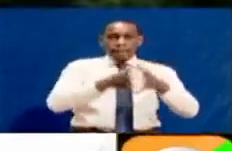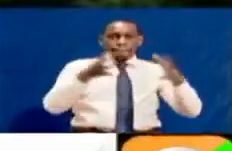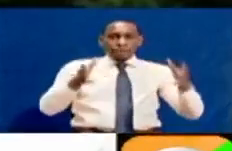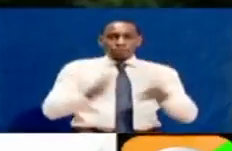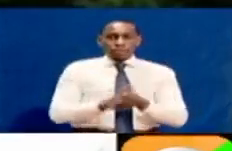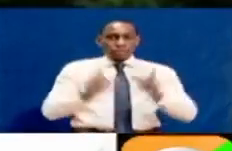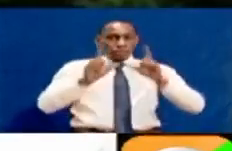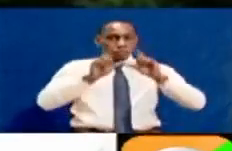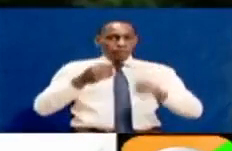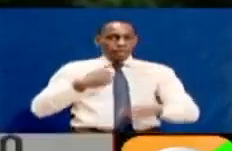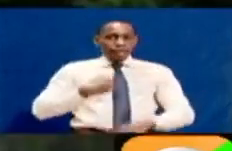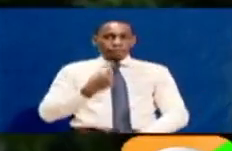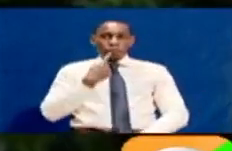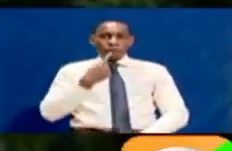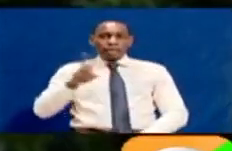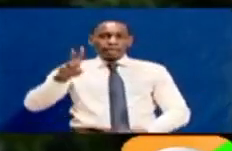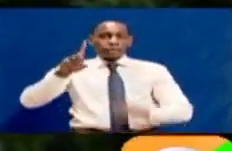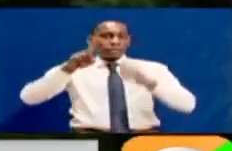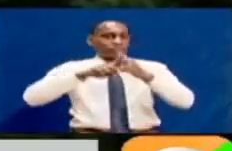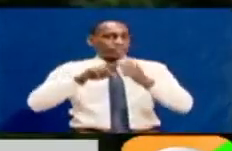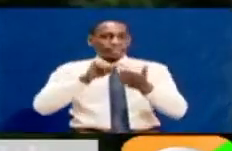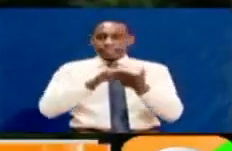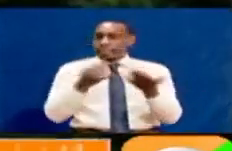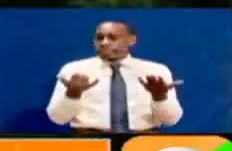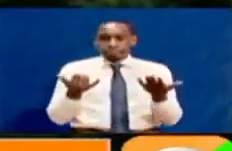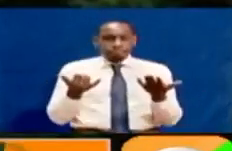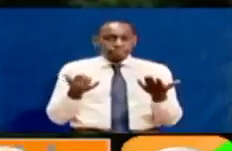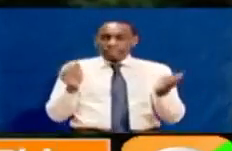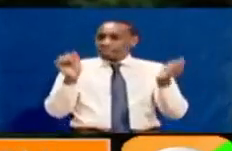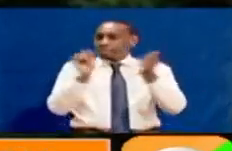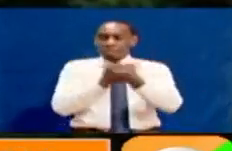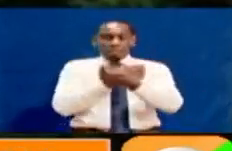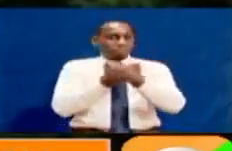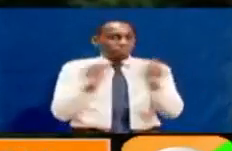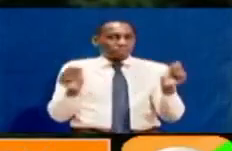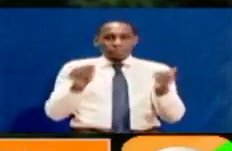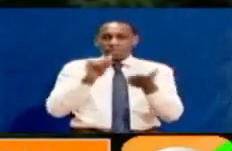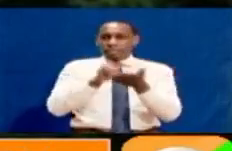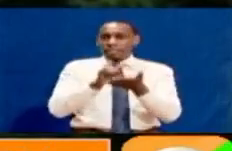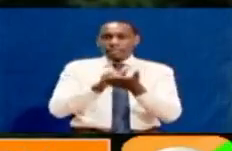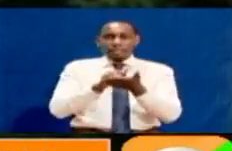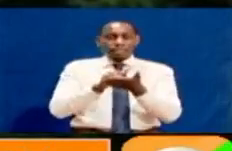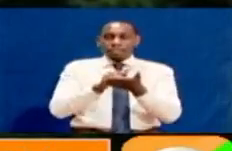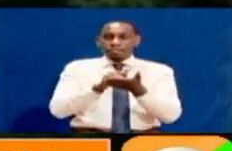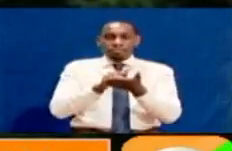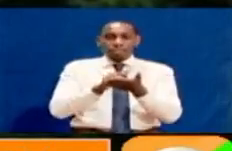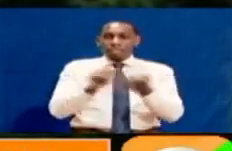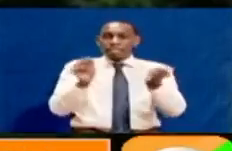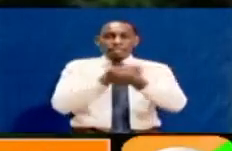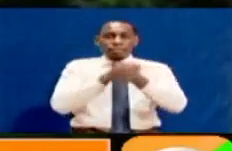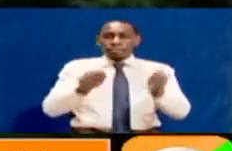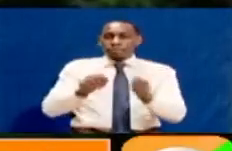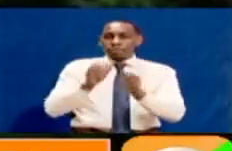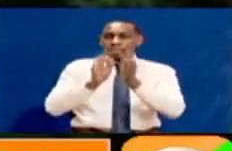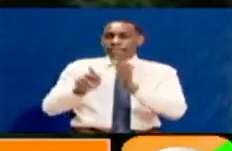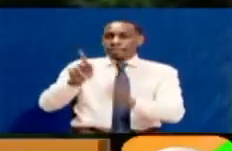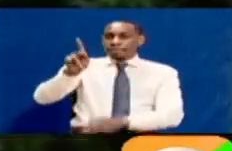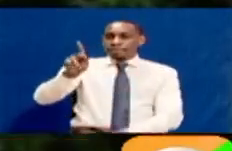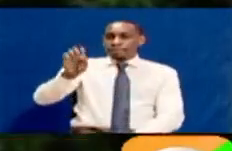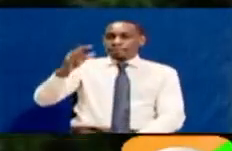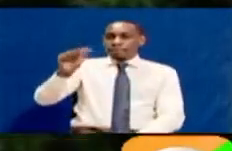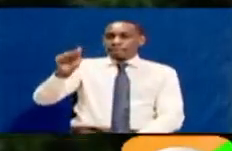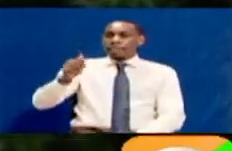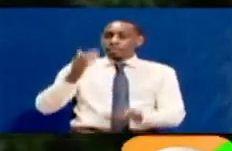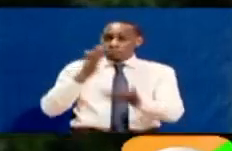him to purport to have 126, it is just not possible. It would be a cold day in hell if Kanini Kega got those